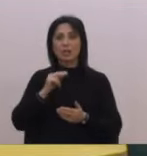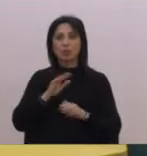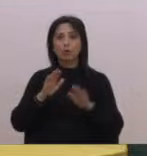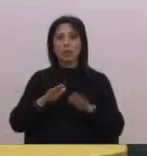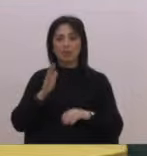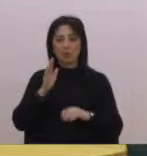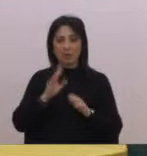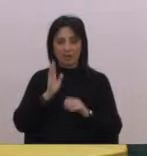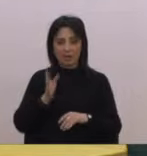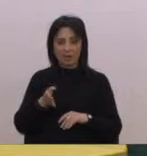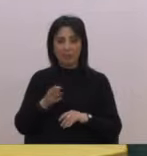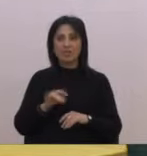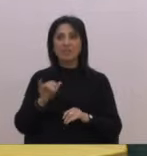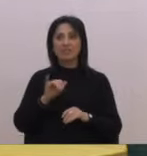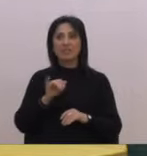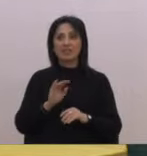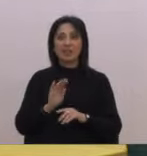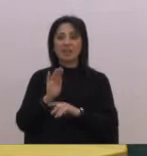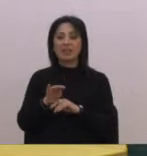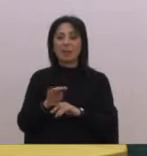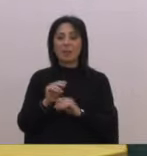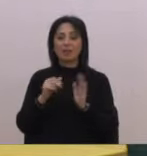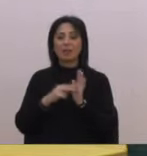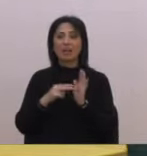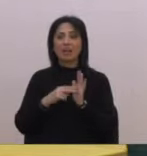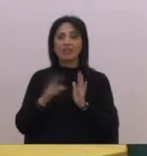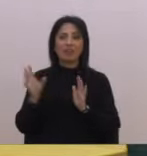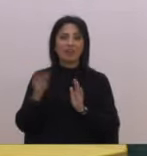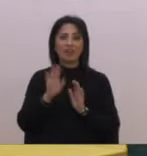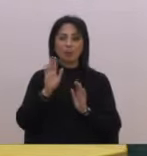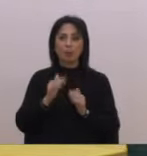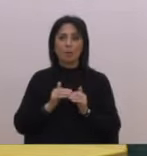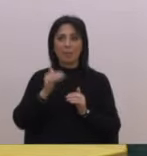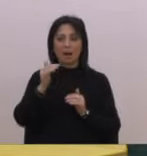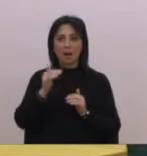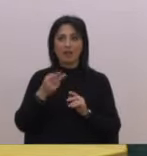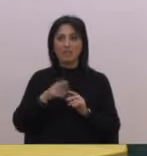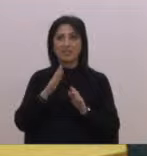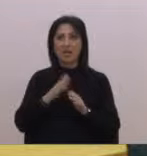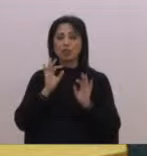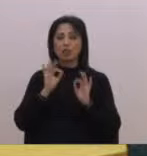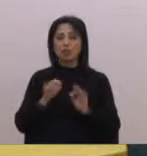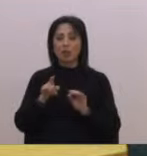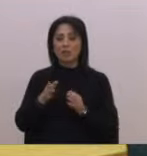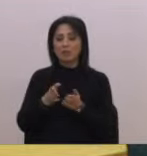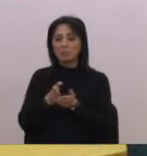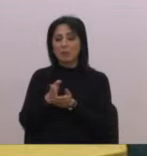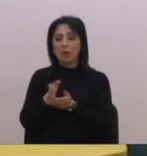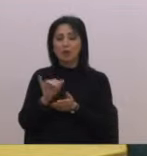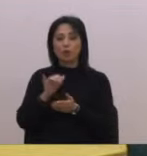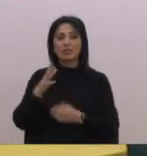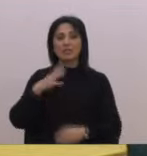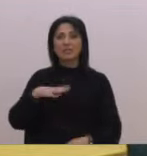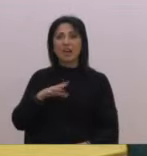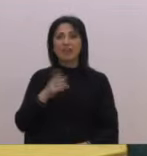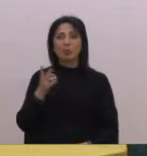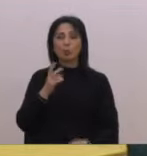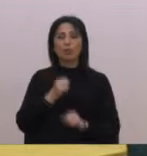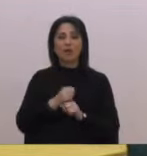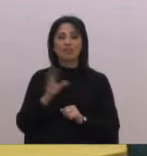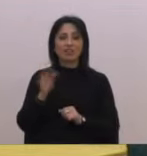ადგილები იქნება და სადაც დამატებითი ღირებულება ყველაზე უფრო მაღალია. და ეს არის სწორედ ის მიმართულება, რაზეც საქართველომ უნდა